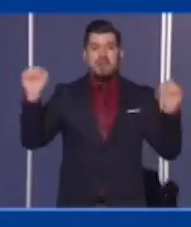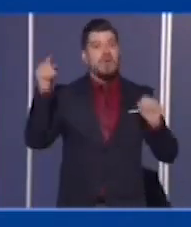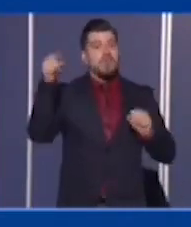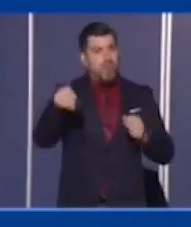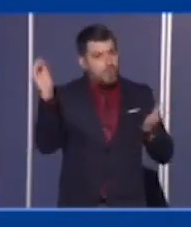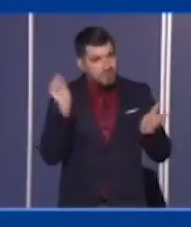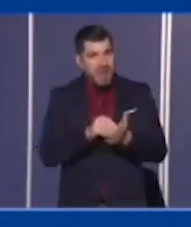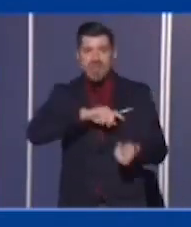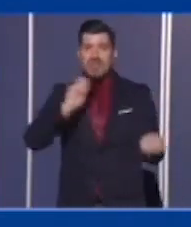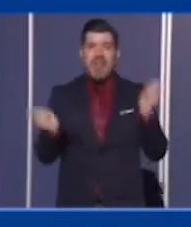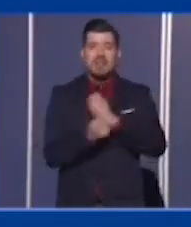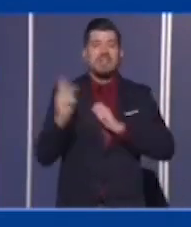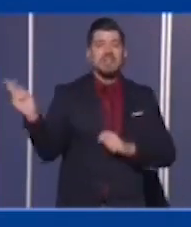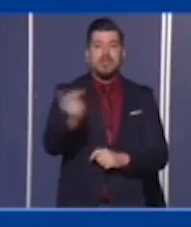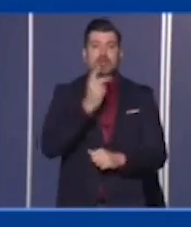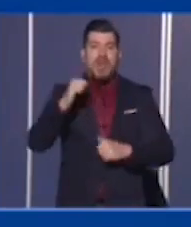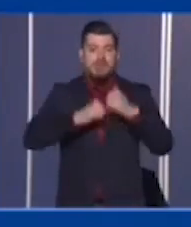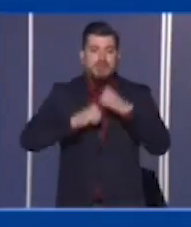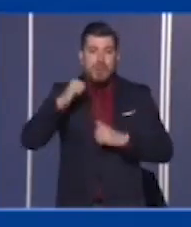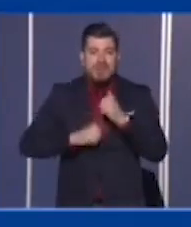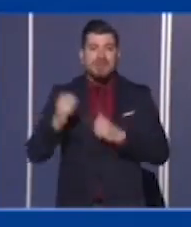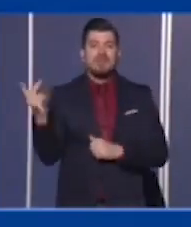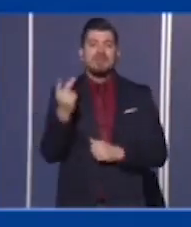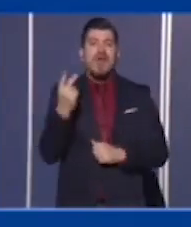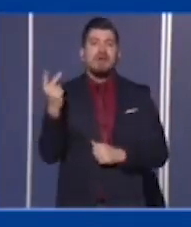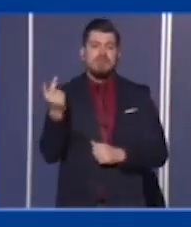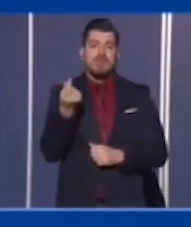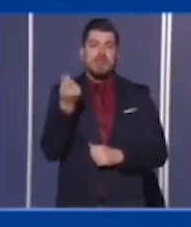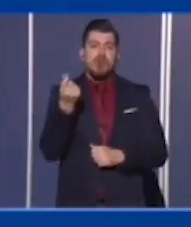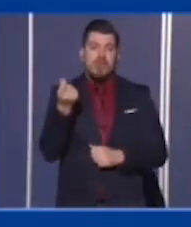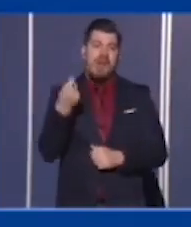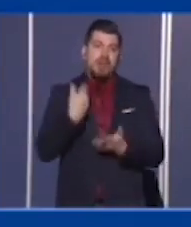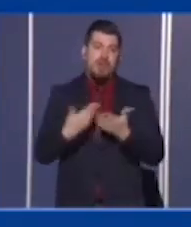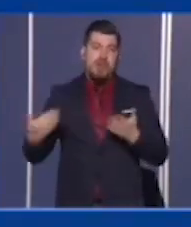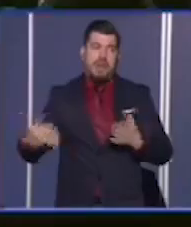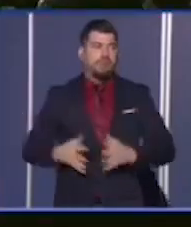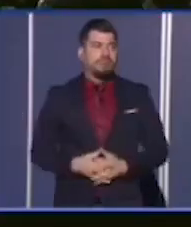κοινωνικές δομές και τα οικονομικά δεδομένα. Παύλο Ιωνεδίτες,